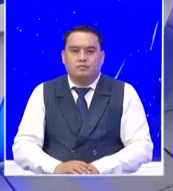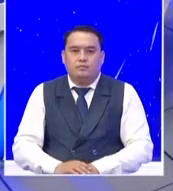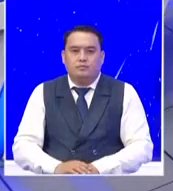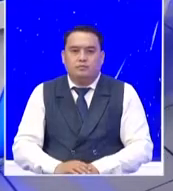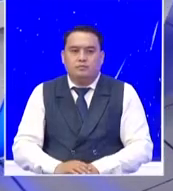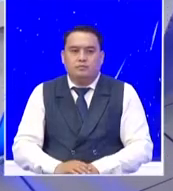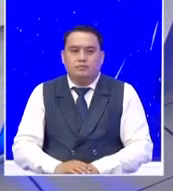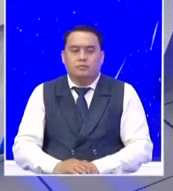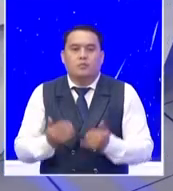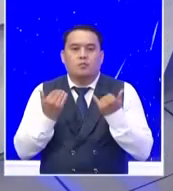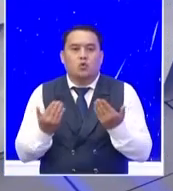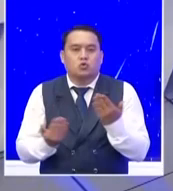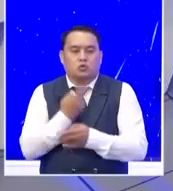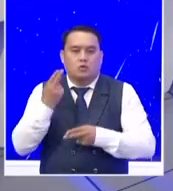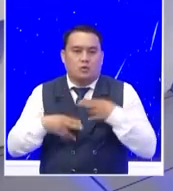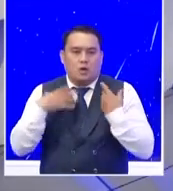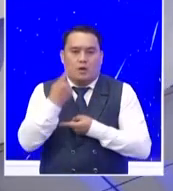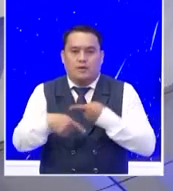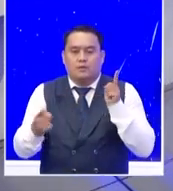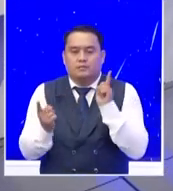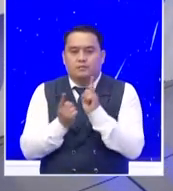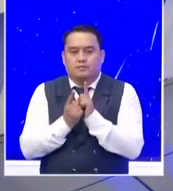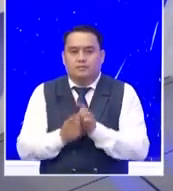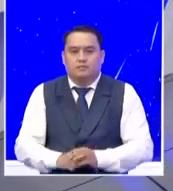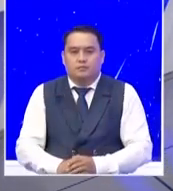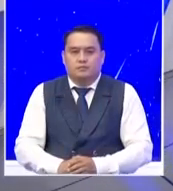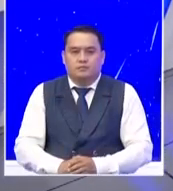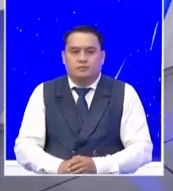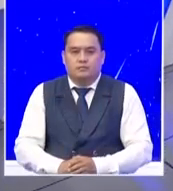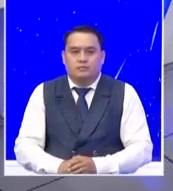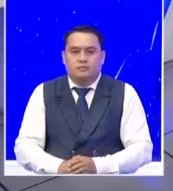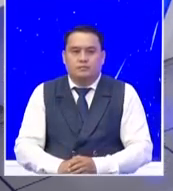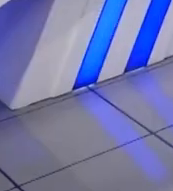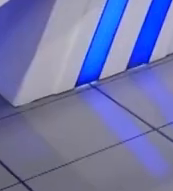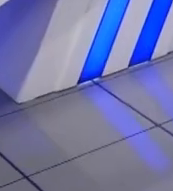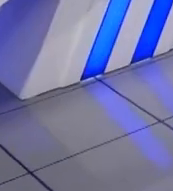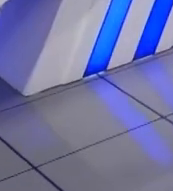Бүгінге арналған ақпараттар легі осындай. Амандықта жүздескенше.